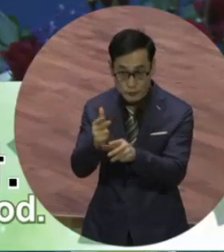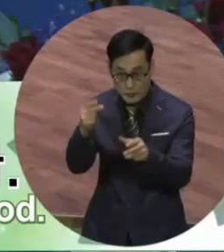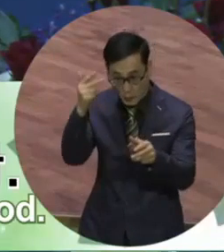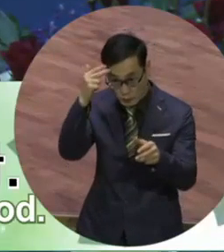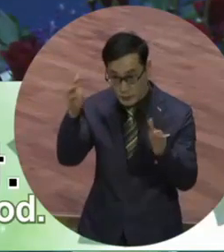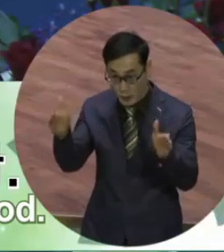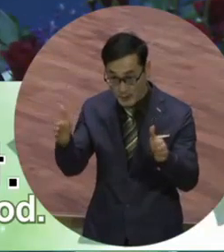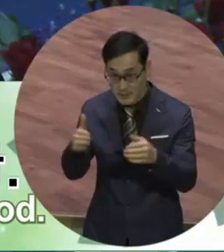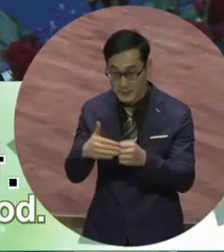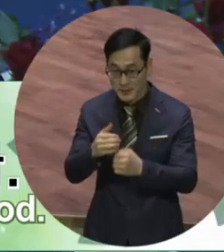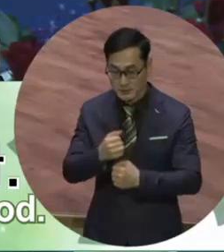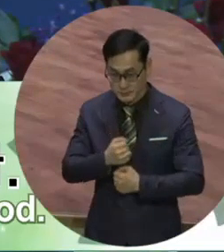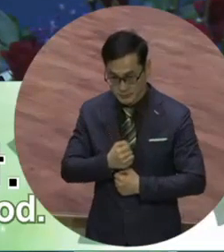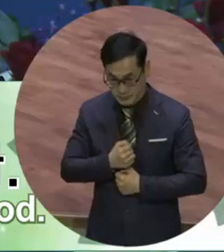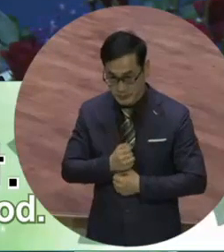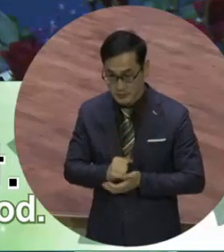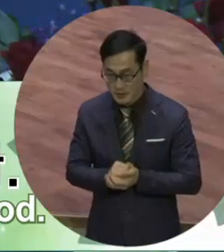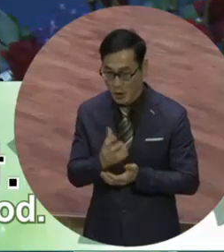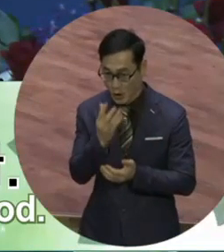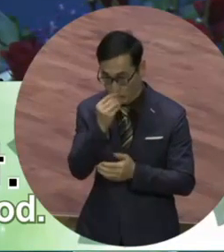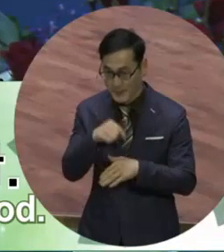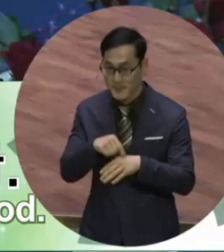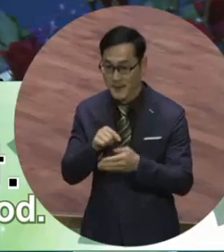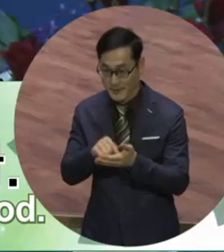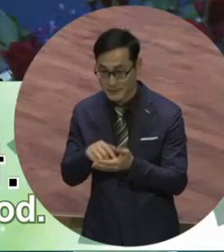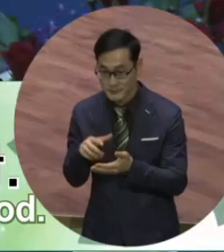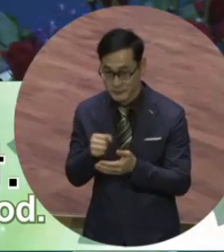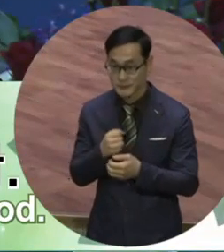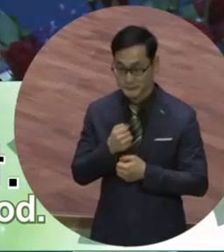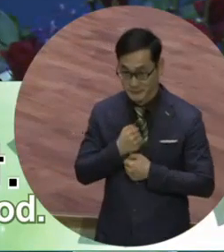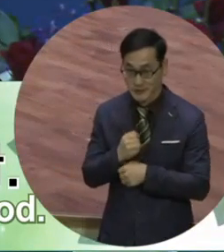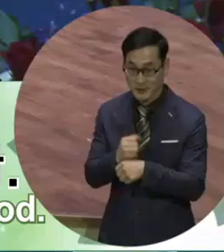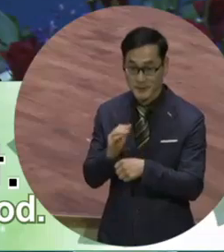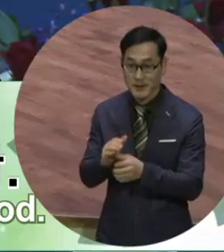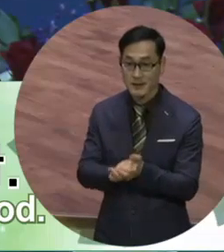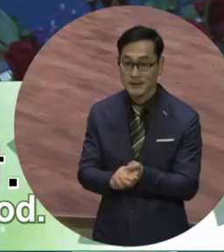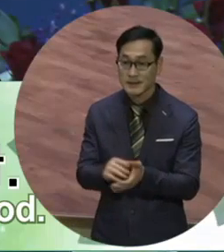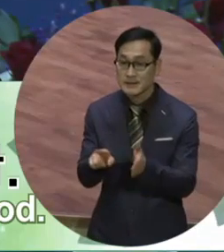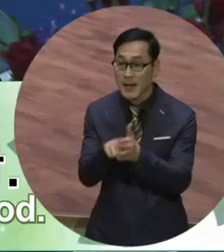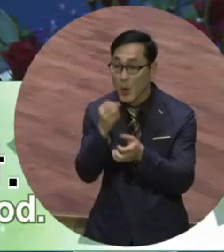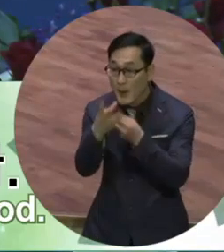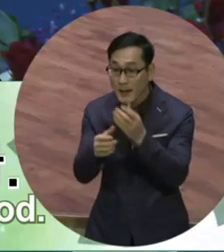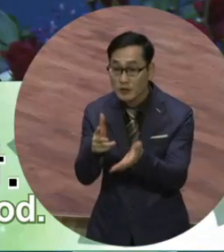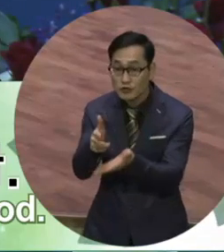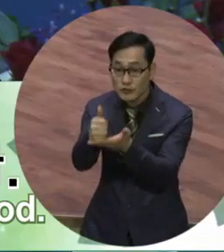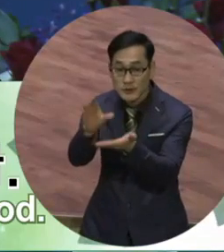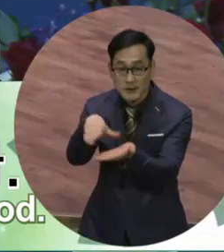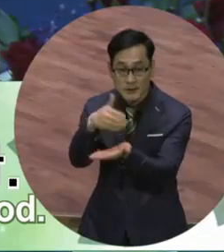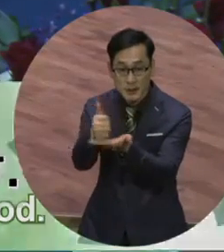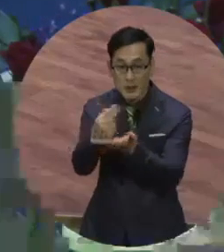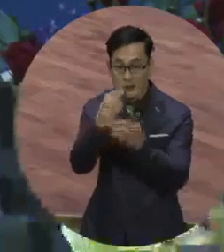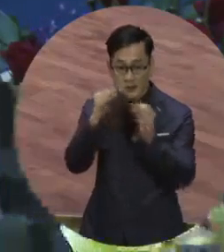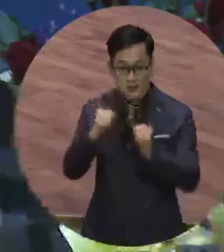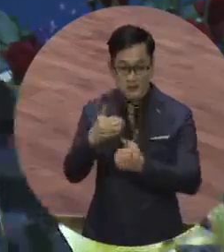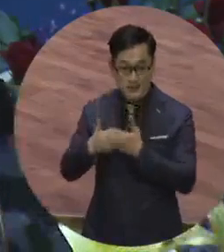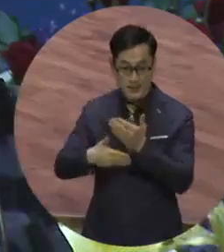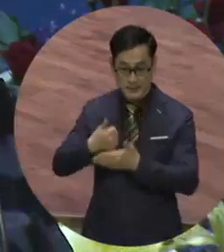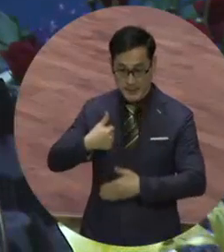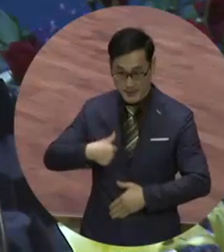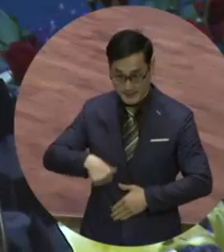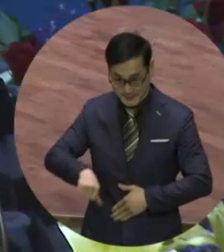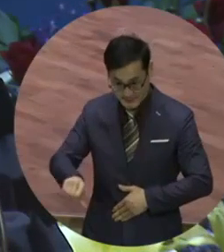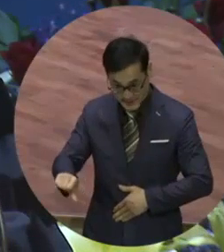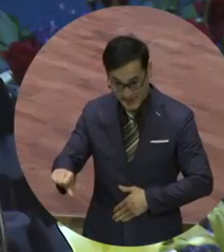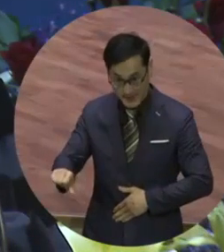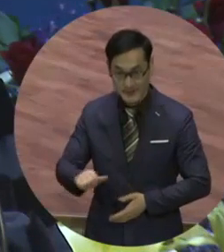신앙 고백합니다. 주는 그리스도시요 살아계신 하나님의 아들이십니다. 아멘. 우리 해외